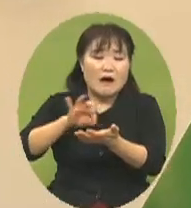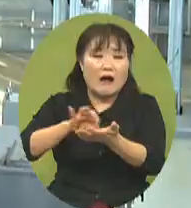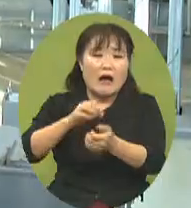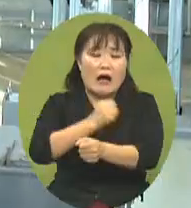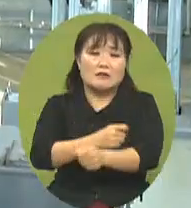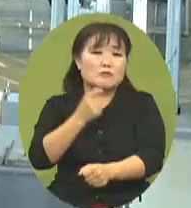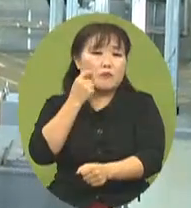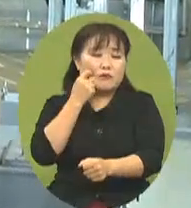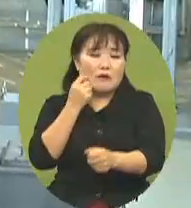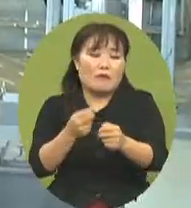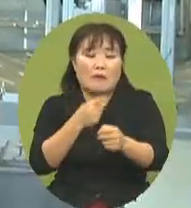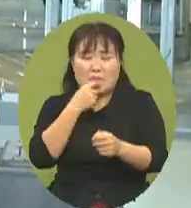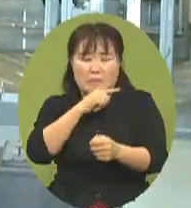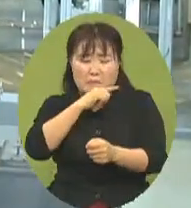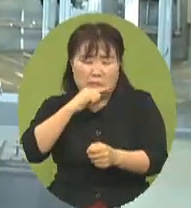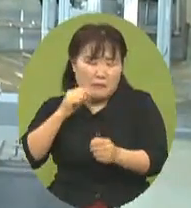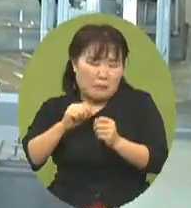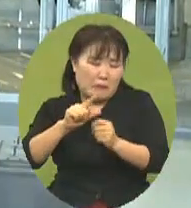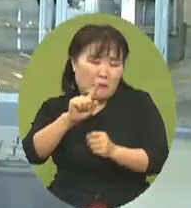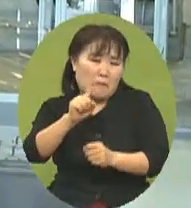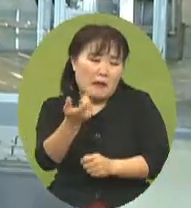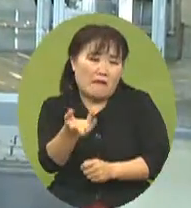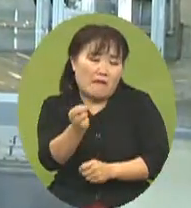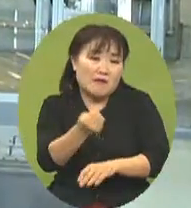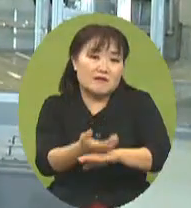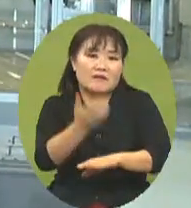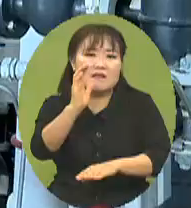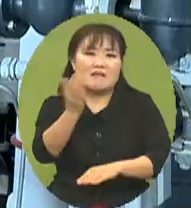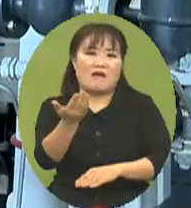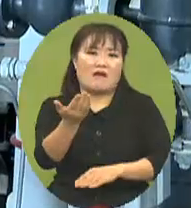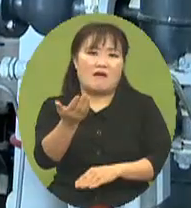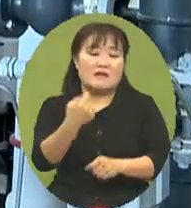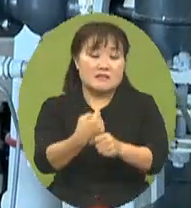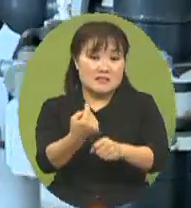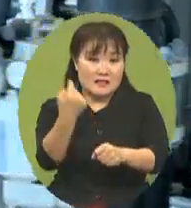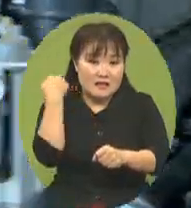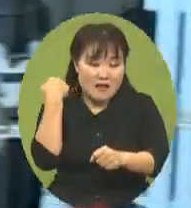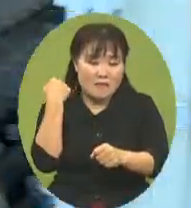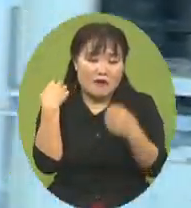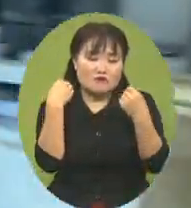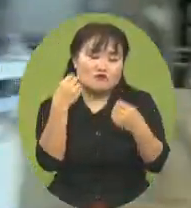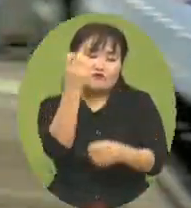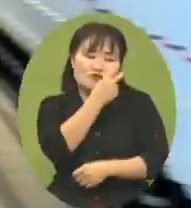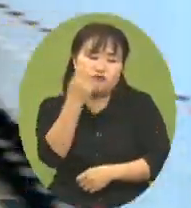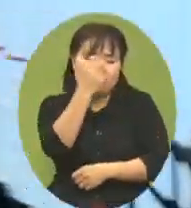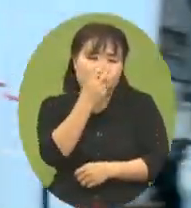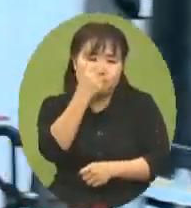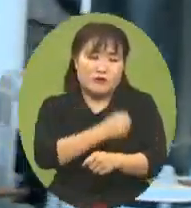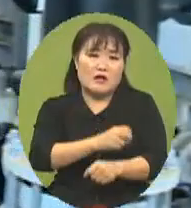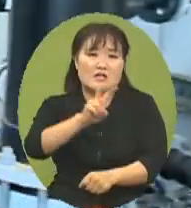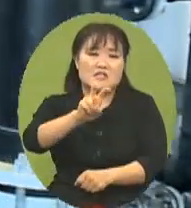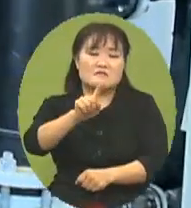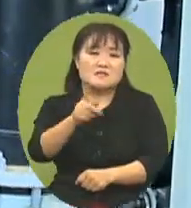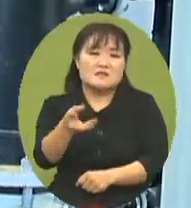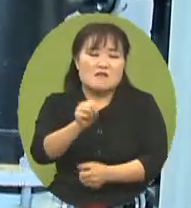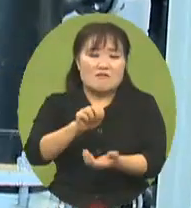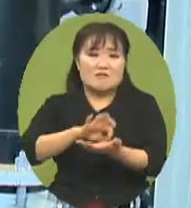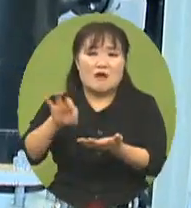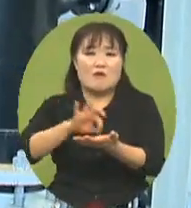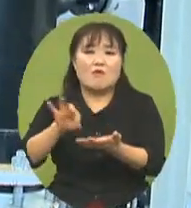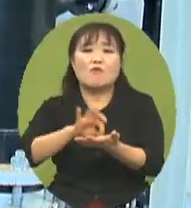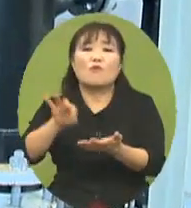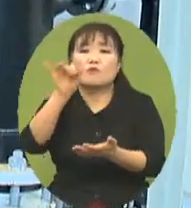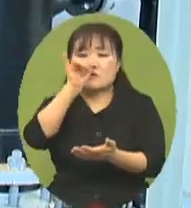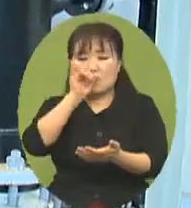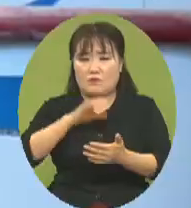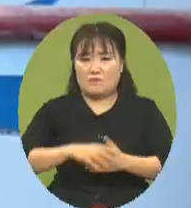못하면서 누적 적자가 100억 원이 넘는 것으로 알려졌으며 지난해에만 유지관리비 등으로 21억 원이 투입된